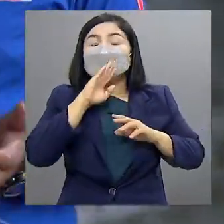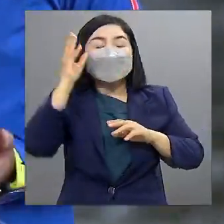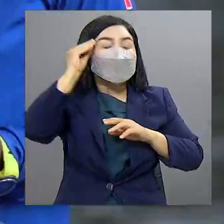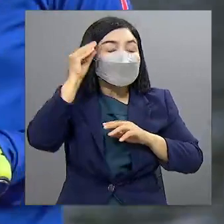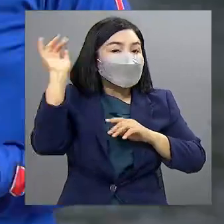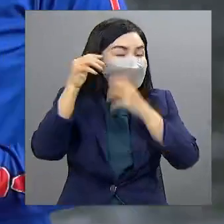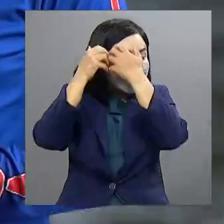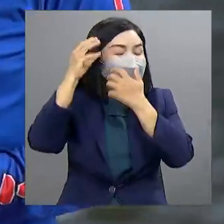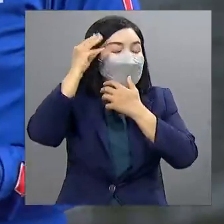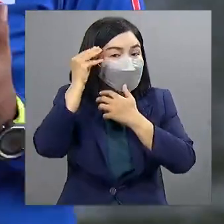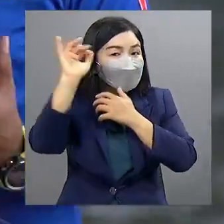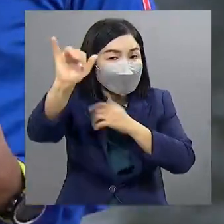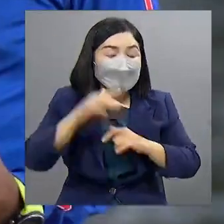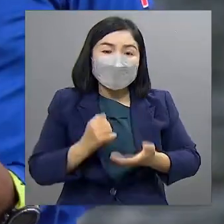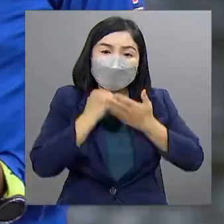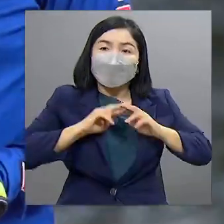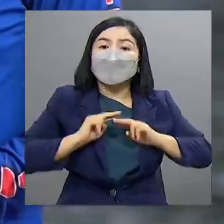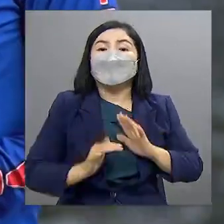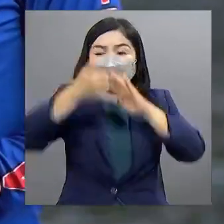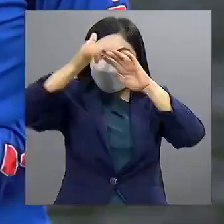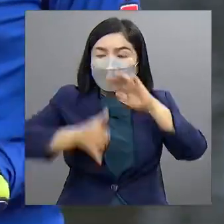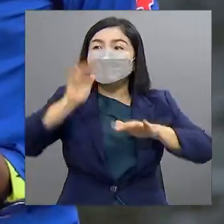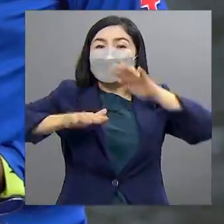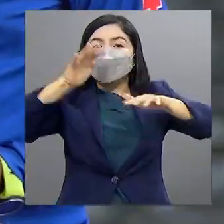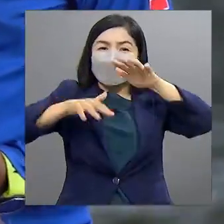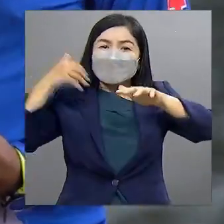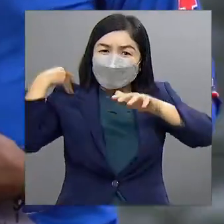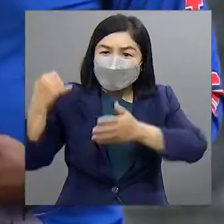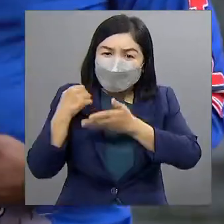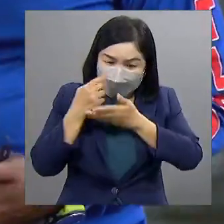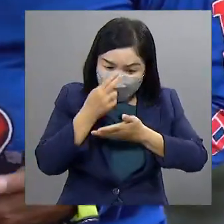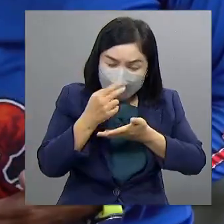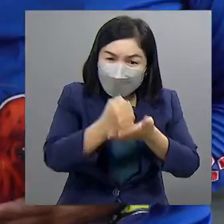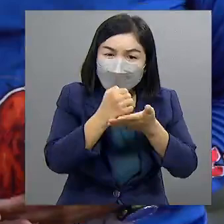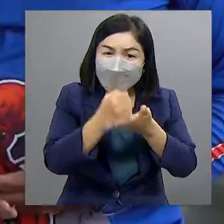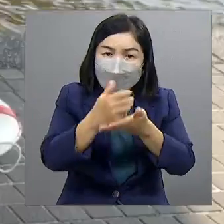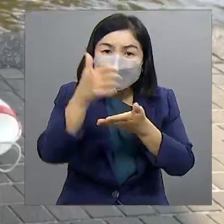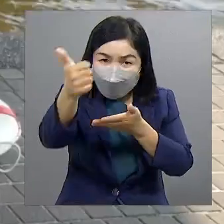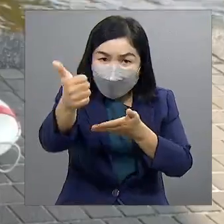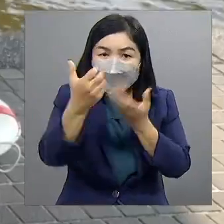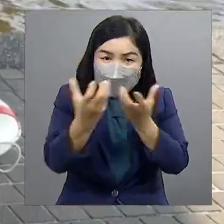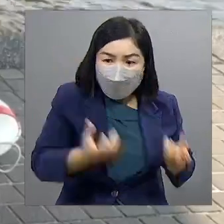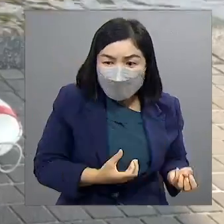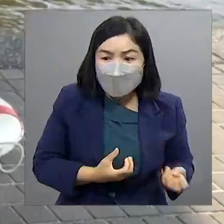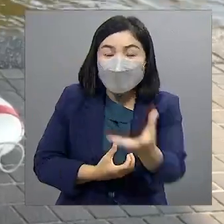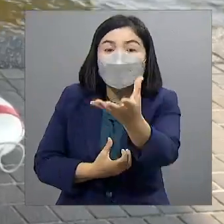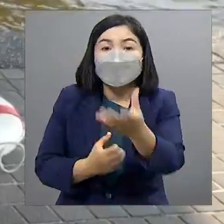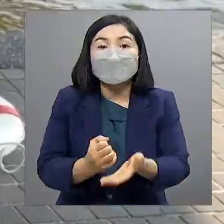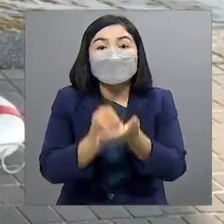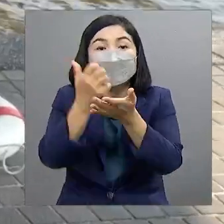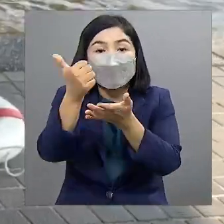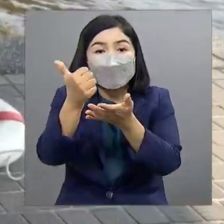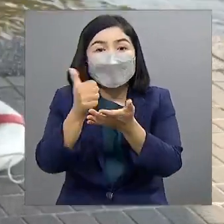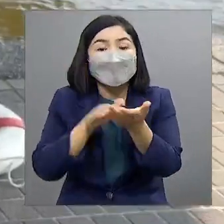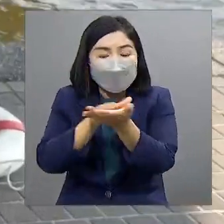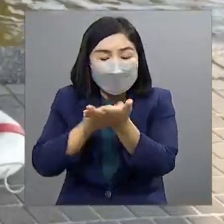เกียกตะกายปุ๊บโผล่อยู่ยังมีเวลาที่เราจะสามารถช่วยเหลือได้ หาอุปกรณ์แล้วก็หาอุปกรณ์โยนยื่นลงไปคุณเต้นขออนุญาตถามนิดนึงอันนี้ก็คือเว